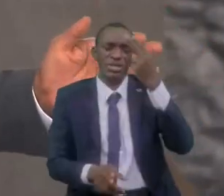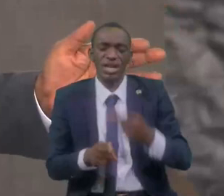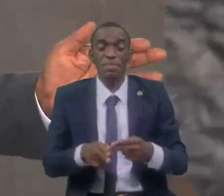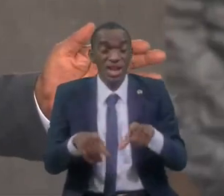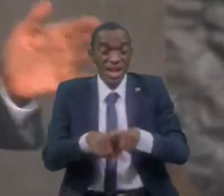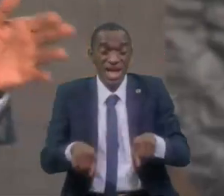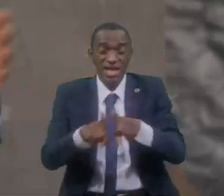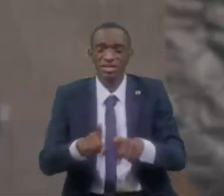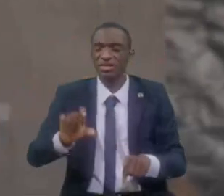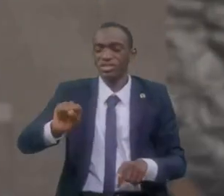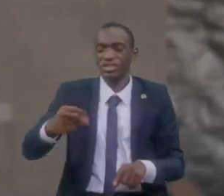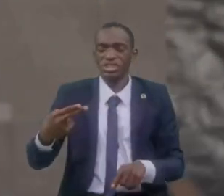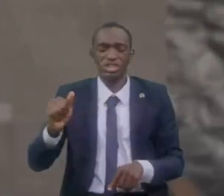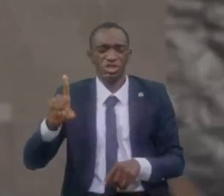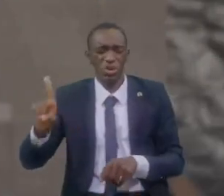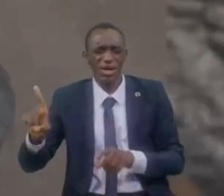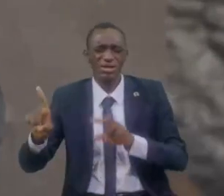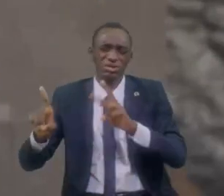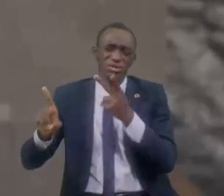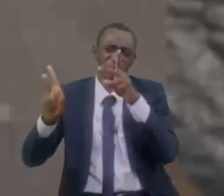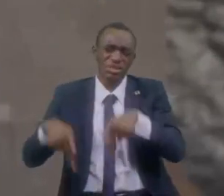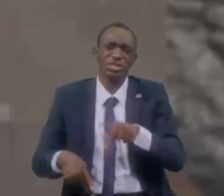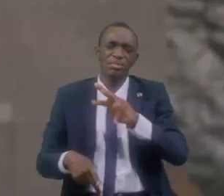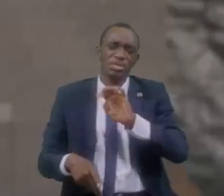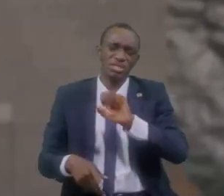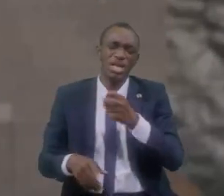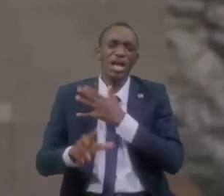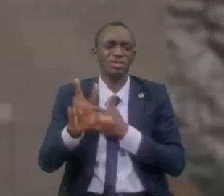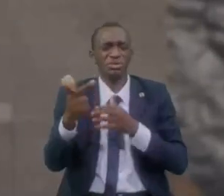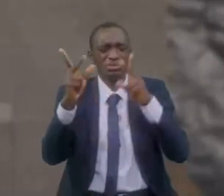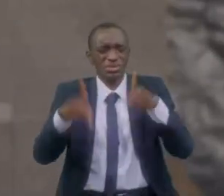Shadrach, Meshach et Abednego,